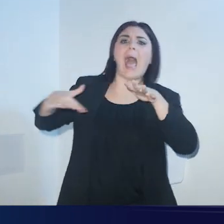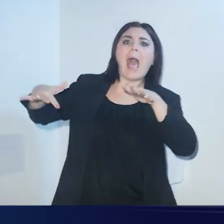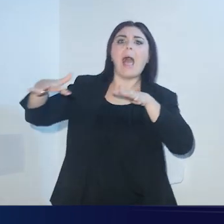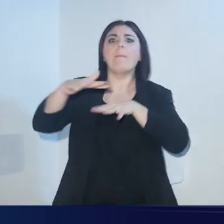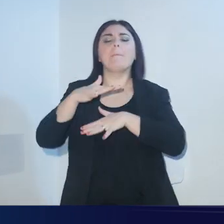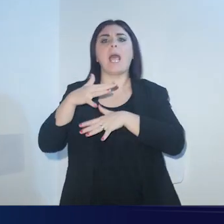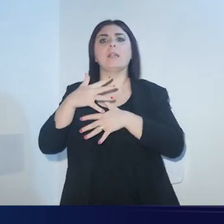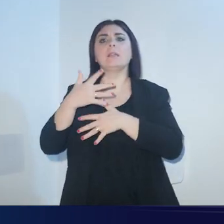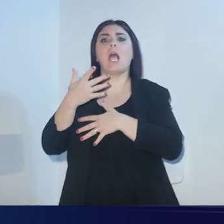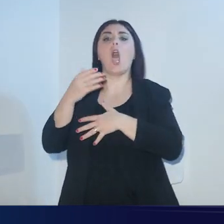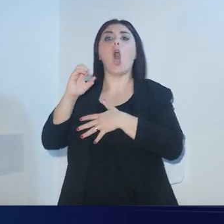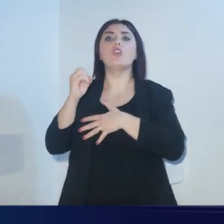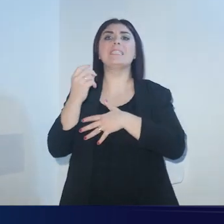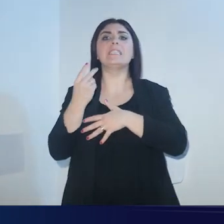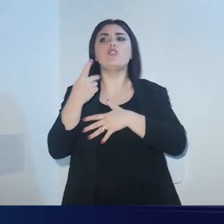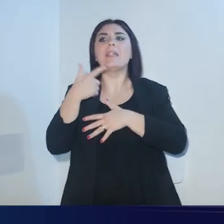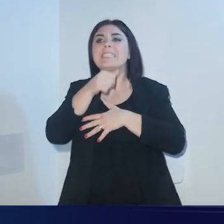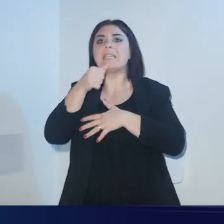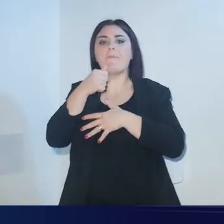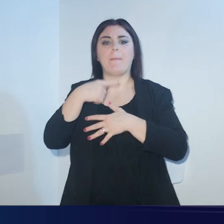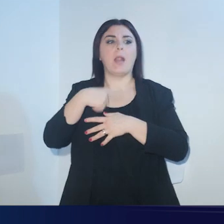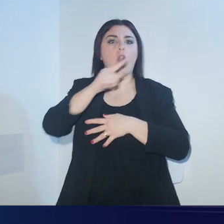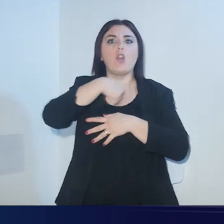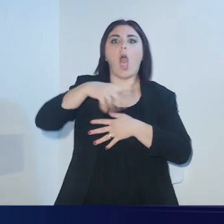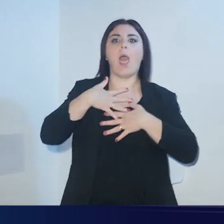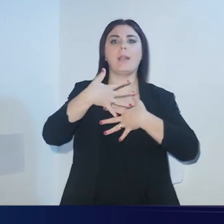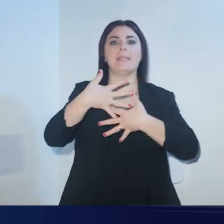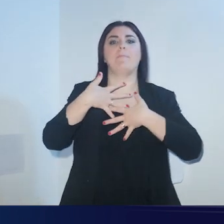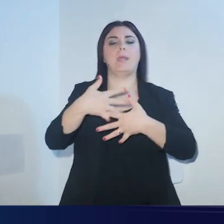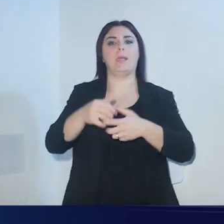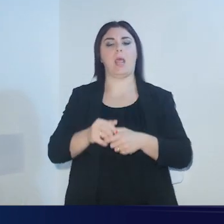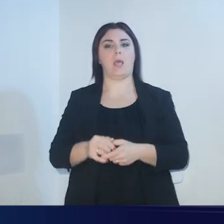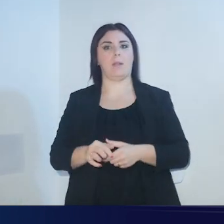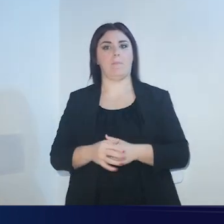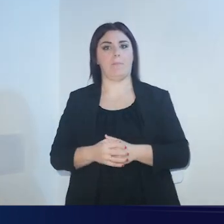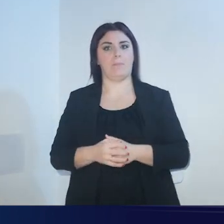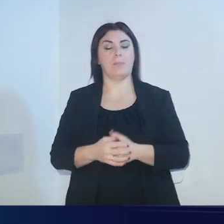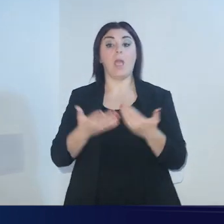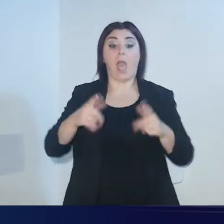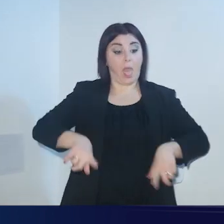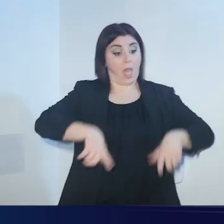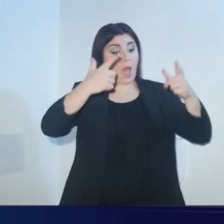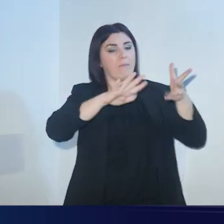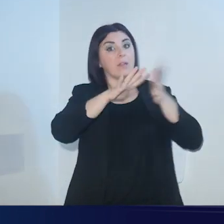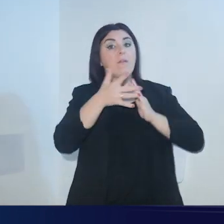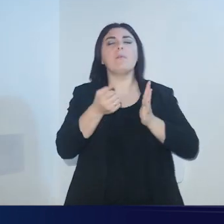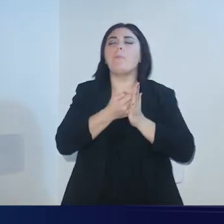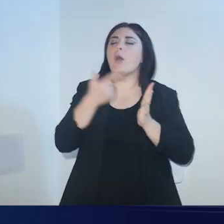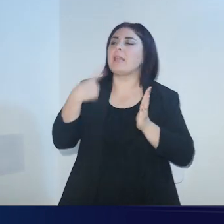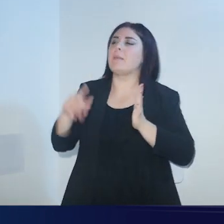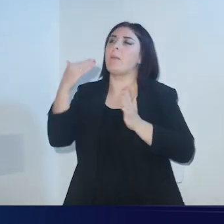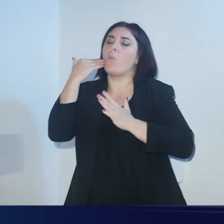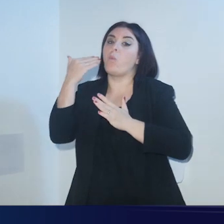che serve per respirare. Quindi gli alberi sono sempre più importanti per l'uomo.